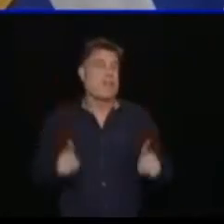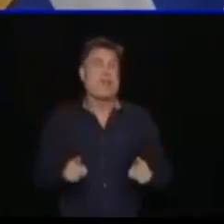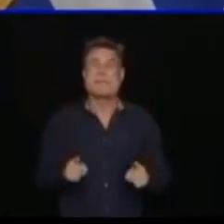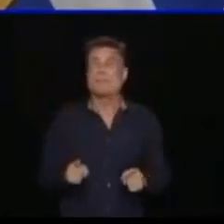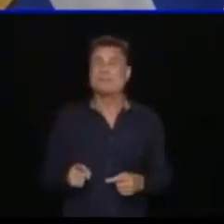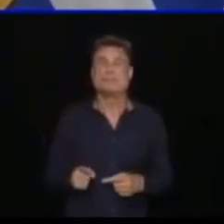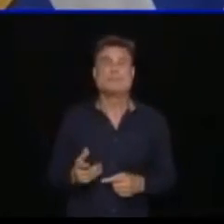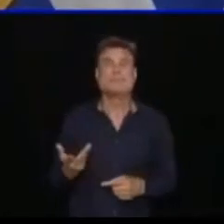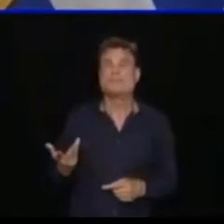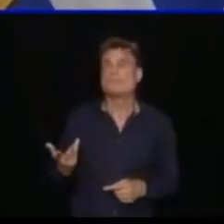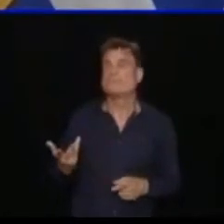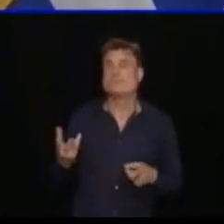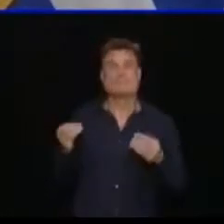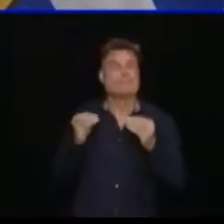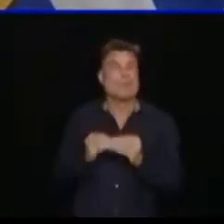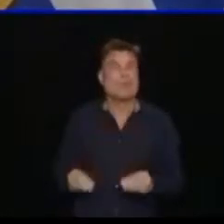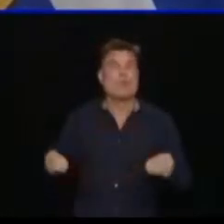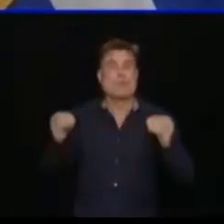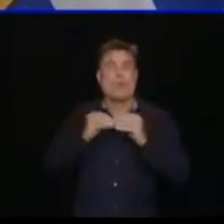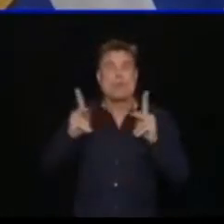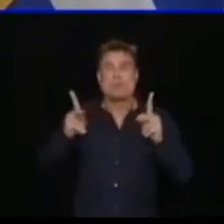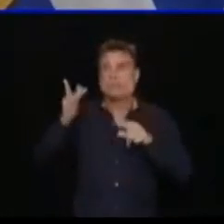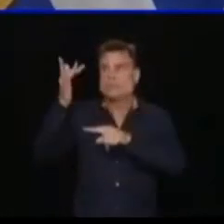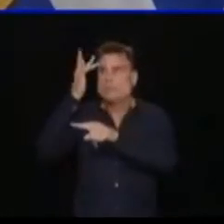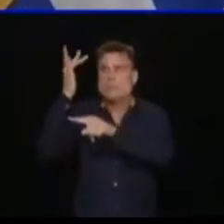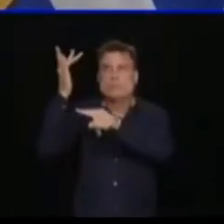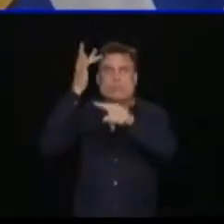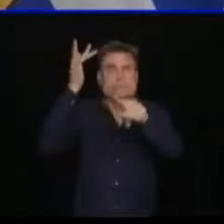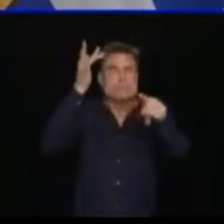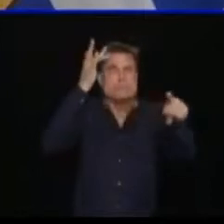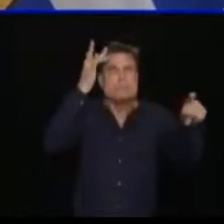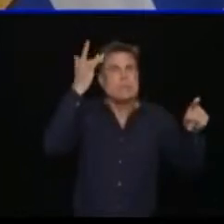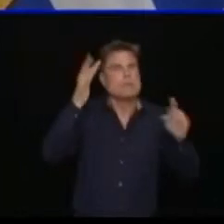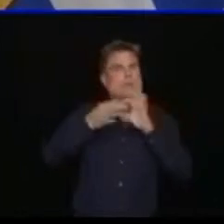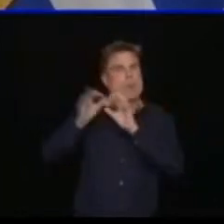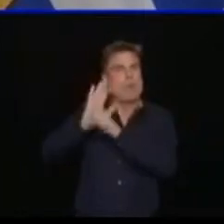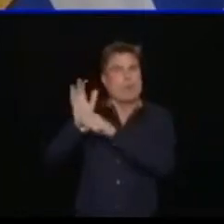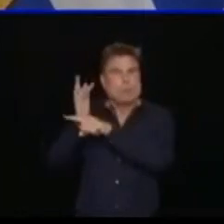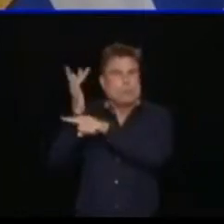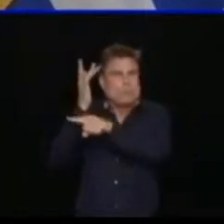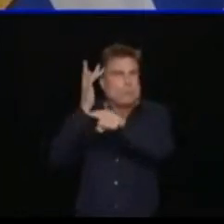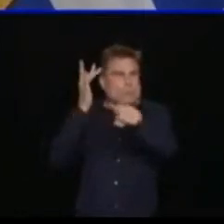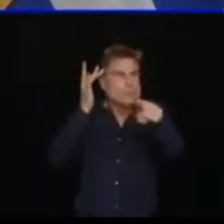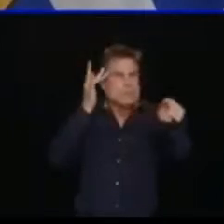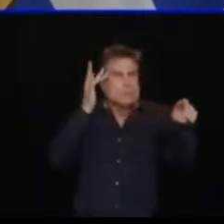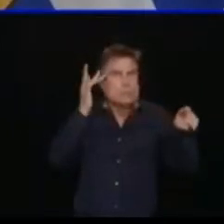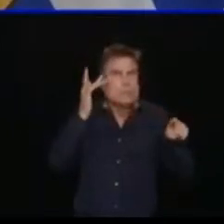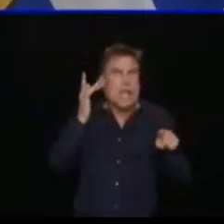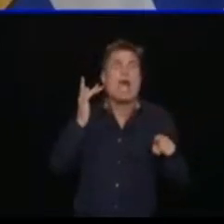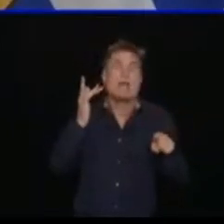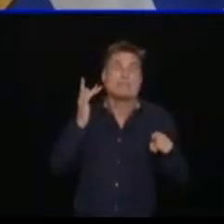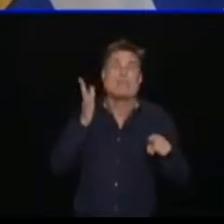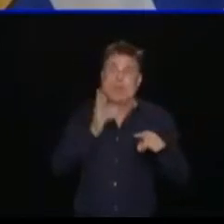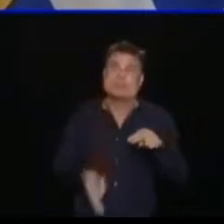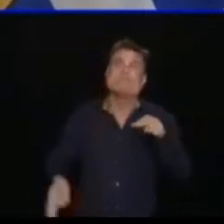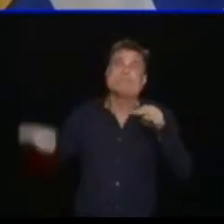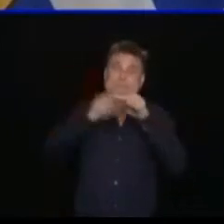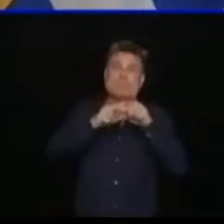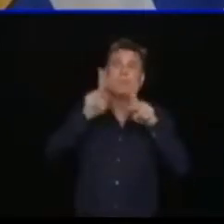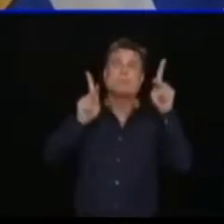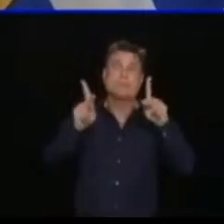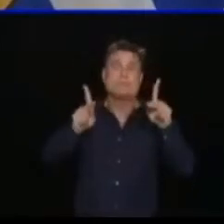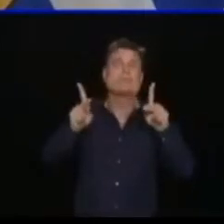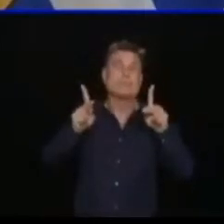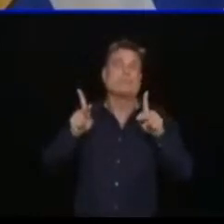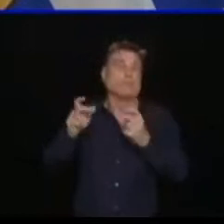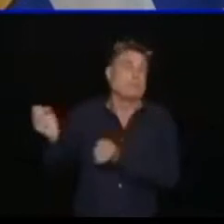的大家都看到了长期护理院还有其他的人都有风险。我们要避免，